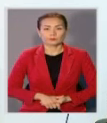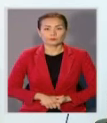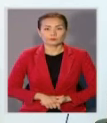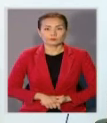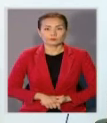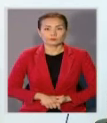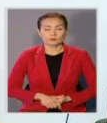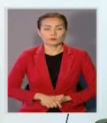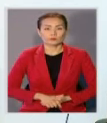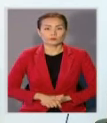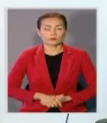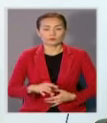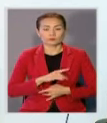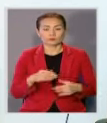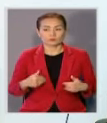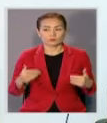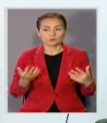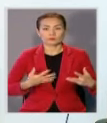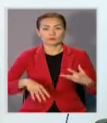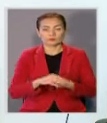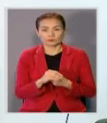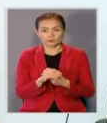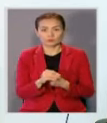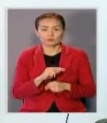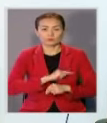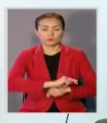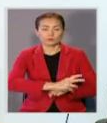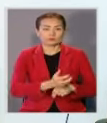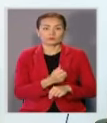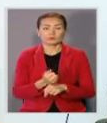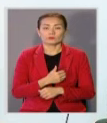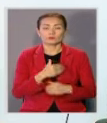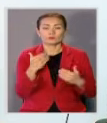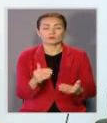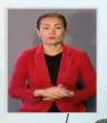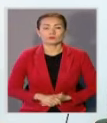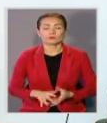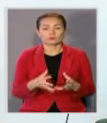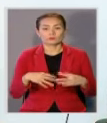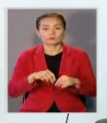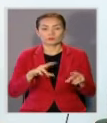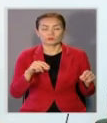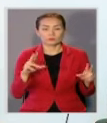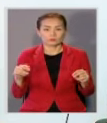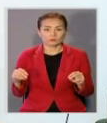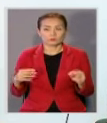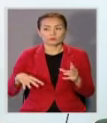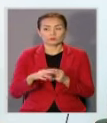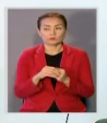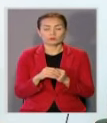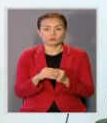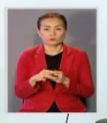сенімдемін. Мерекелеріңіз құтты болсын медиаторлар, еңбектеріңізге табыс. Отбасыларыңызға амандық, барлығымызды